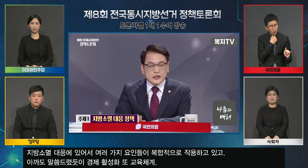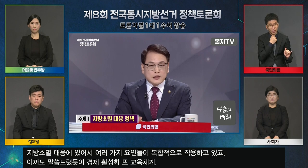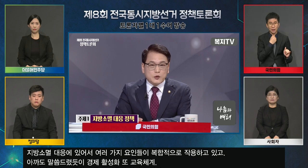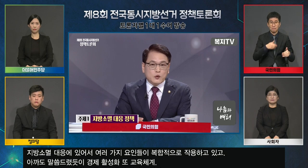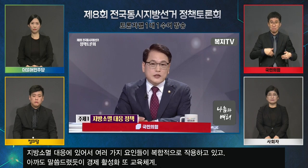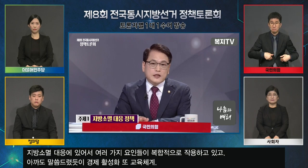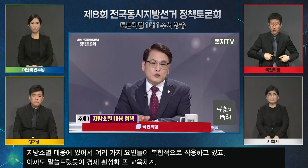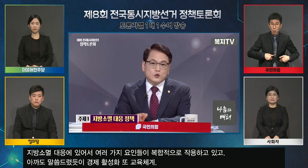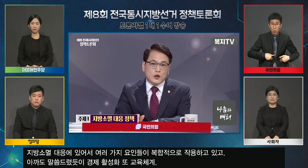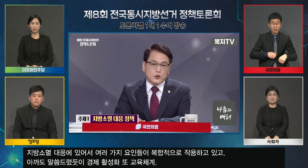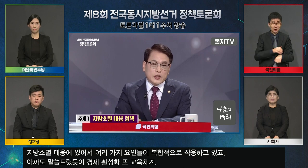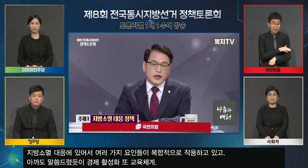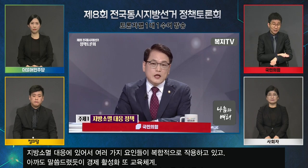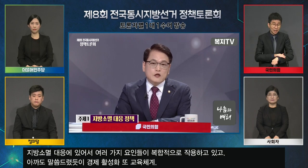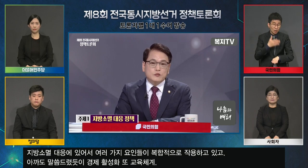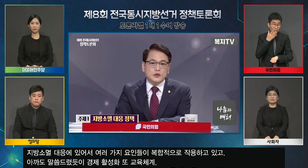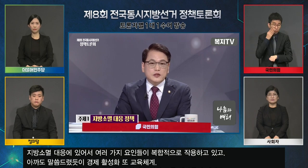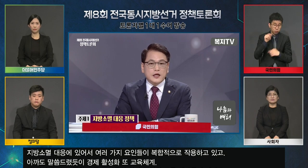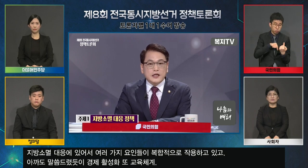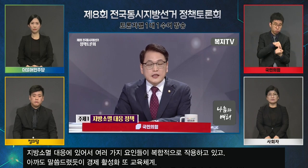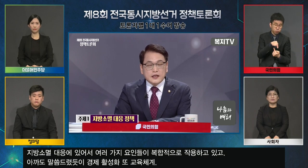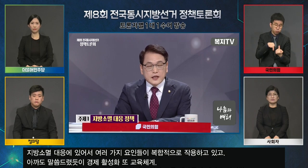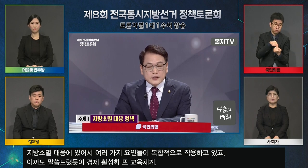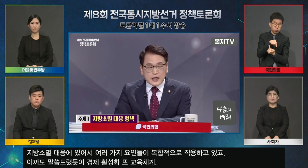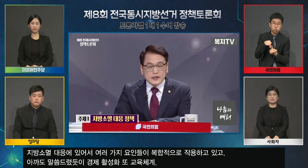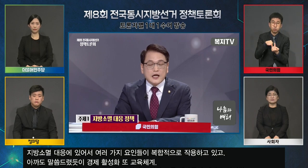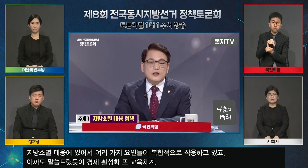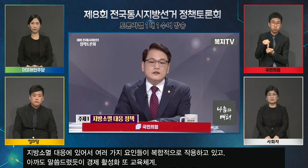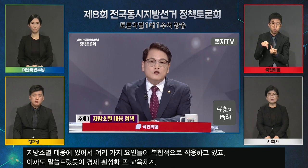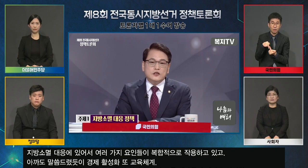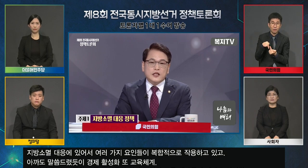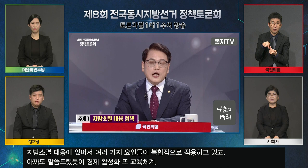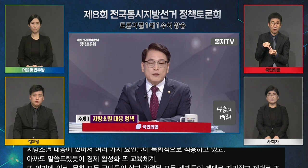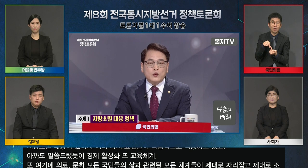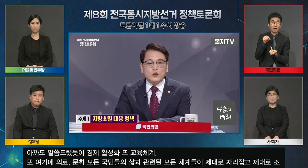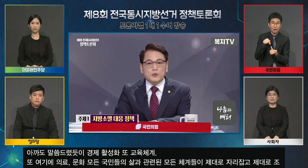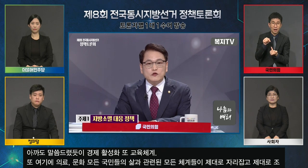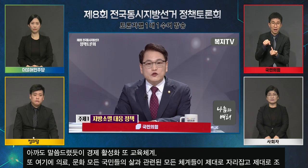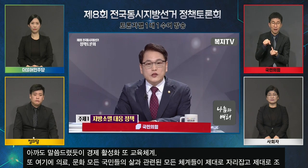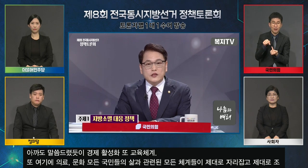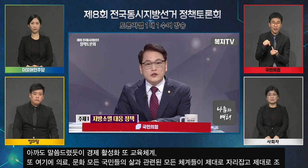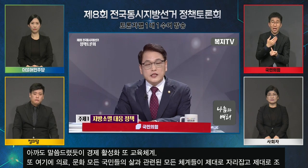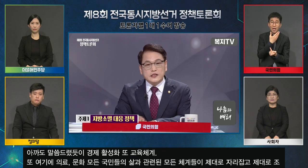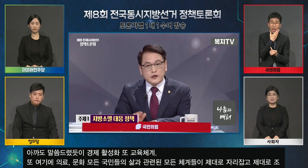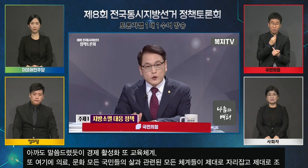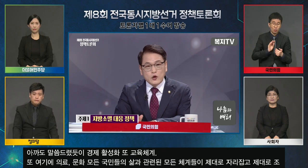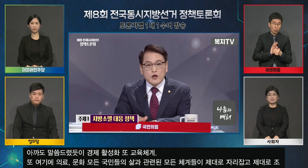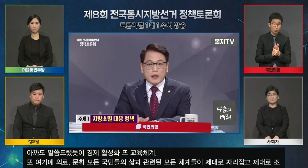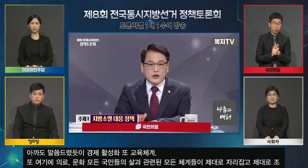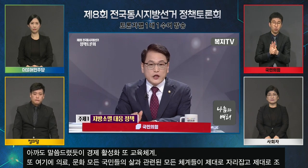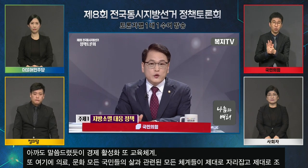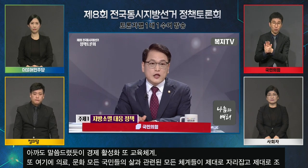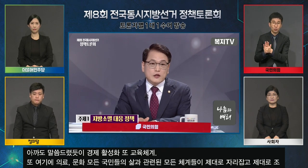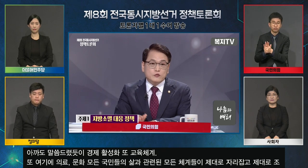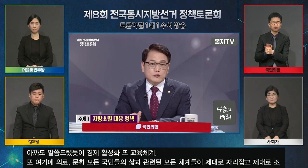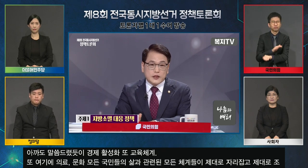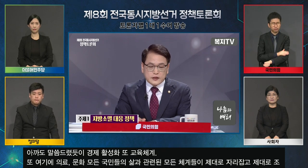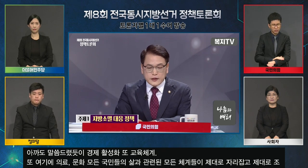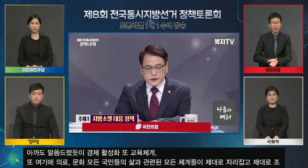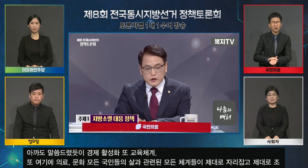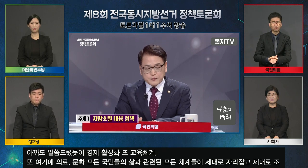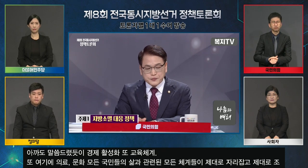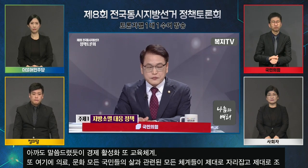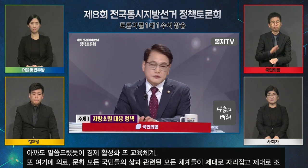자리잡고 제대로 조화롭게 국민들의 잘 살 수 있는, 행복을 높여줄 수 있는 그런 체계로 바뀌어야 된다는